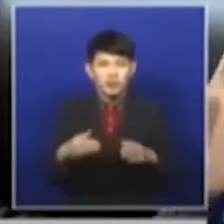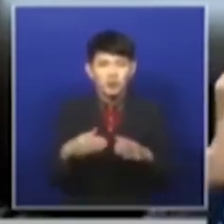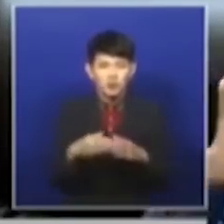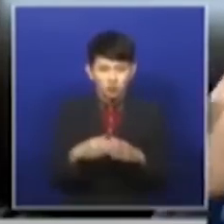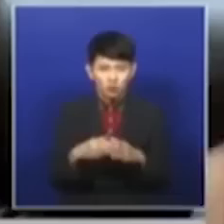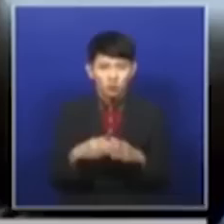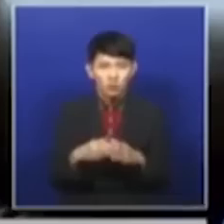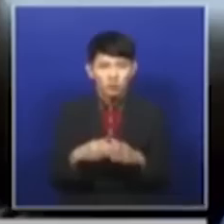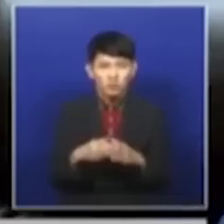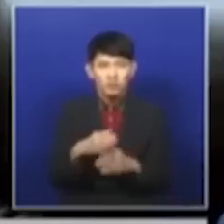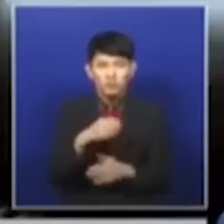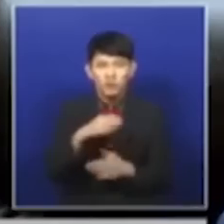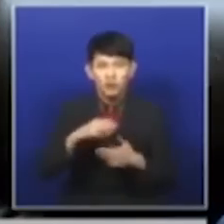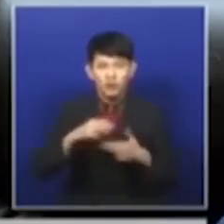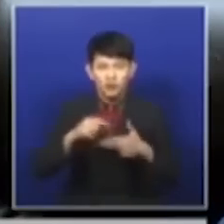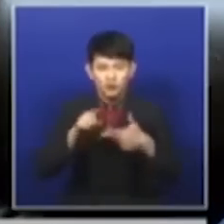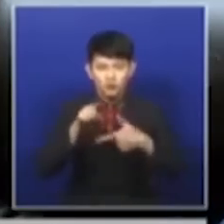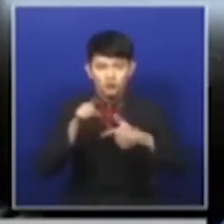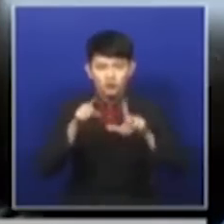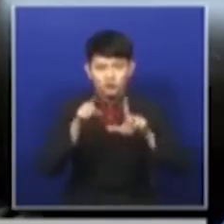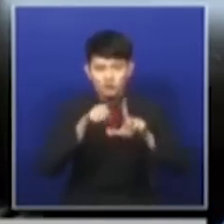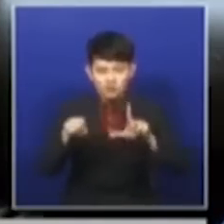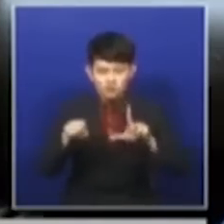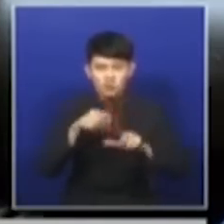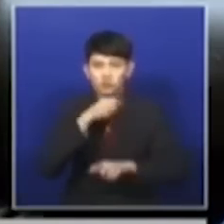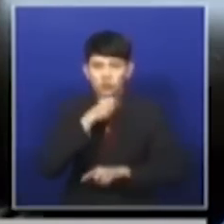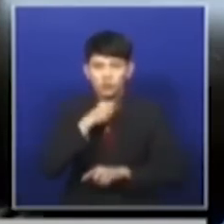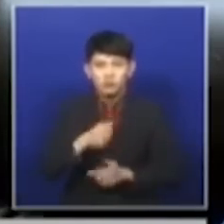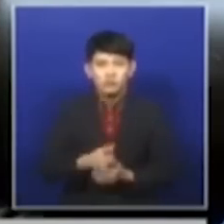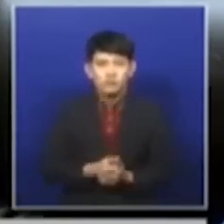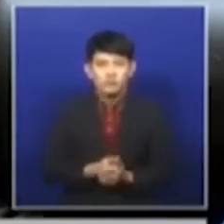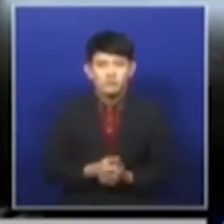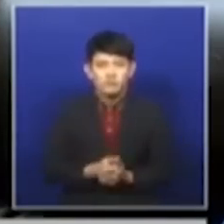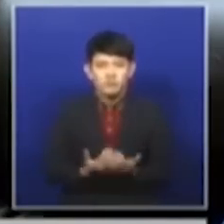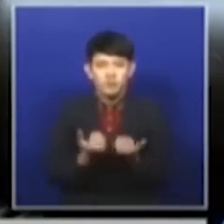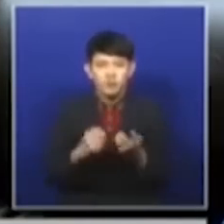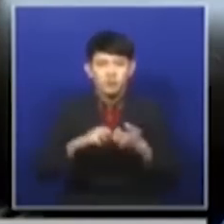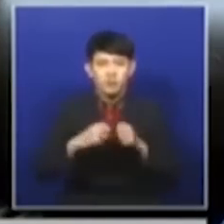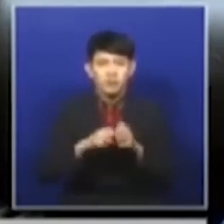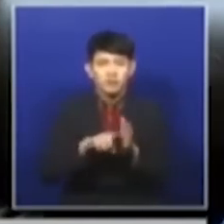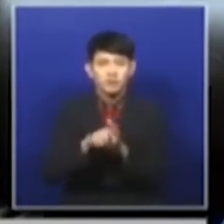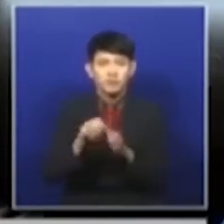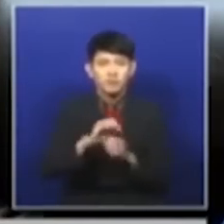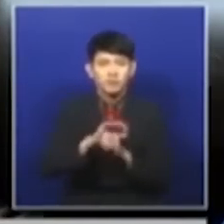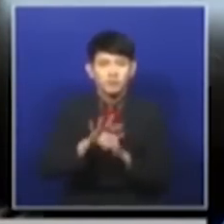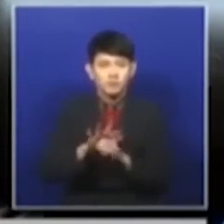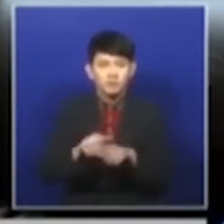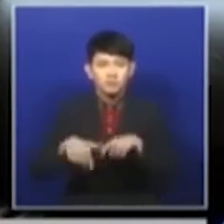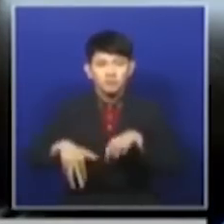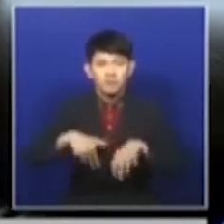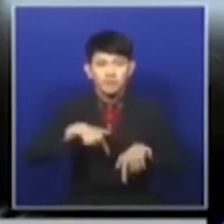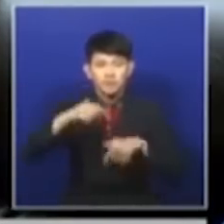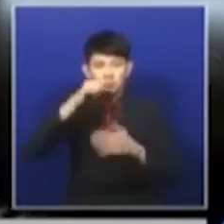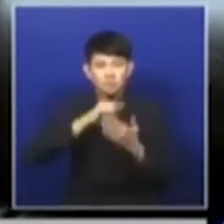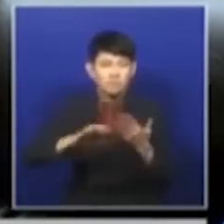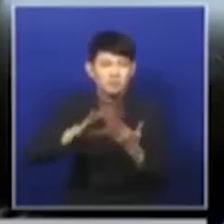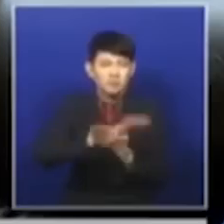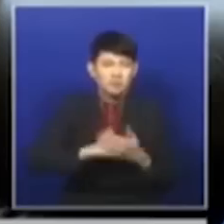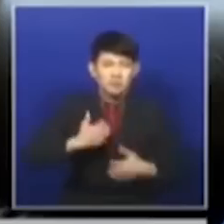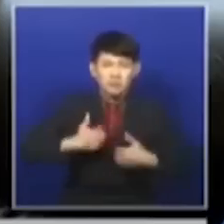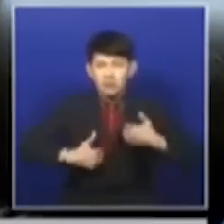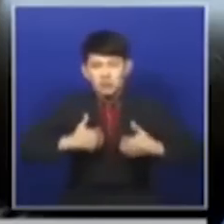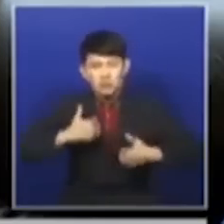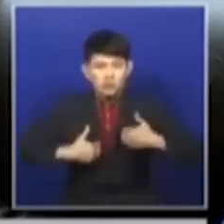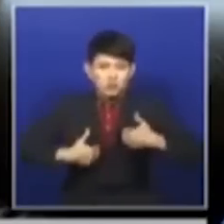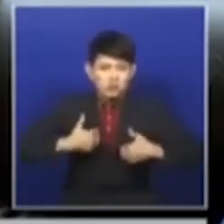กลท่านประธานครับท่ามกลางสถานการณ์โควิดที่ประชาชนทั้งประเทศต้องเดือดร้อนกันอย่างท่